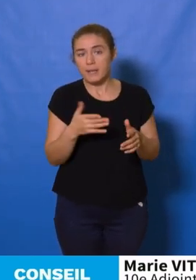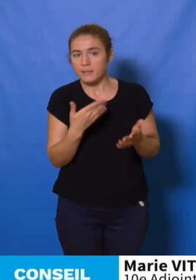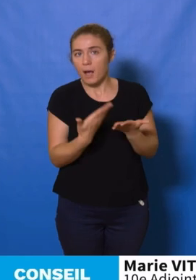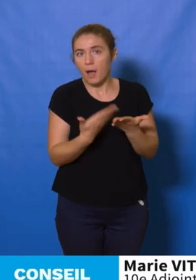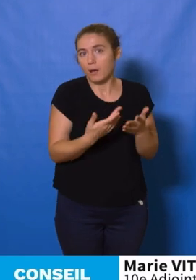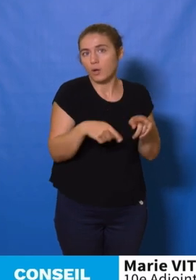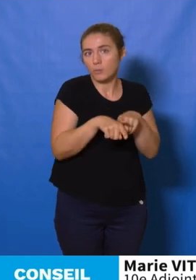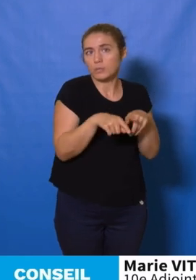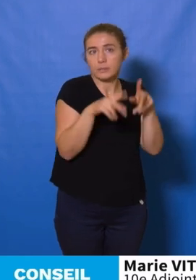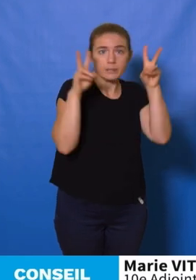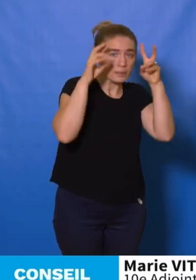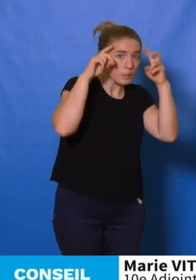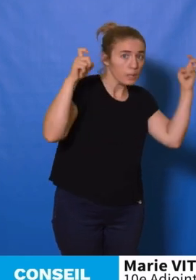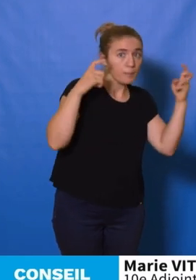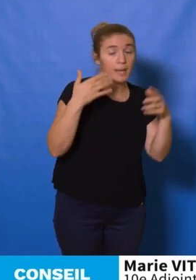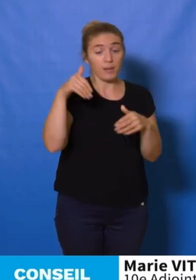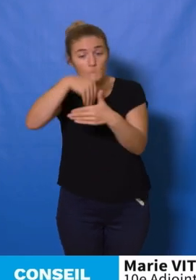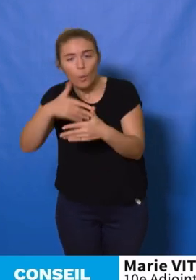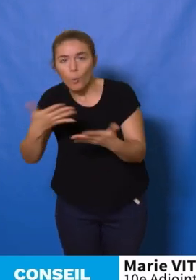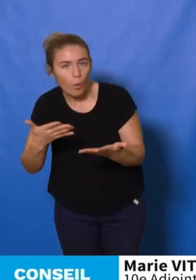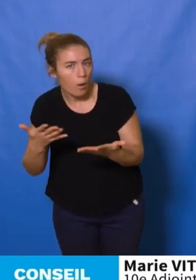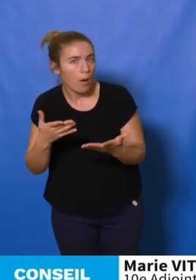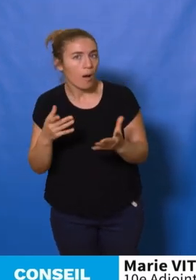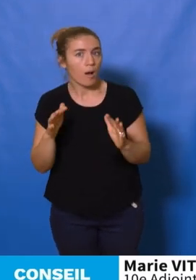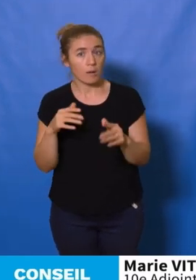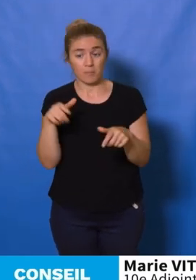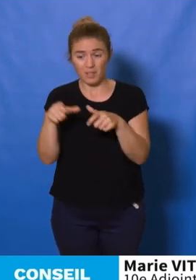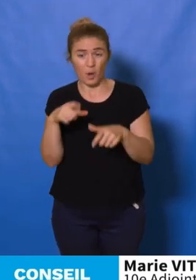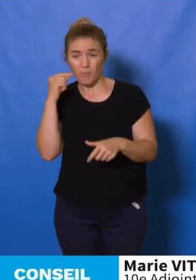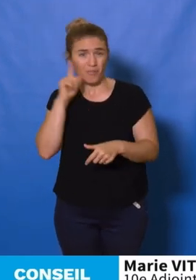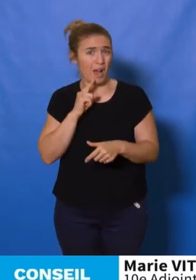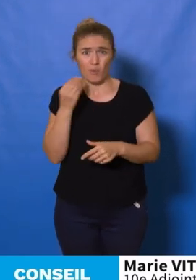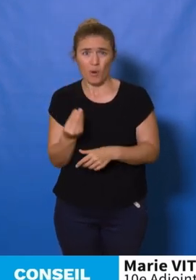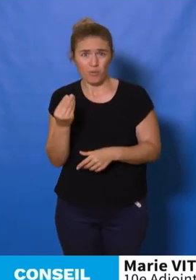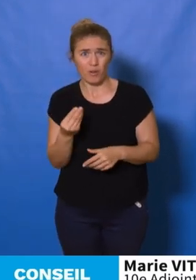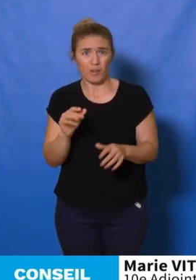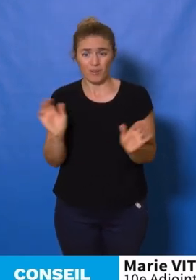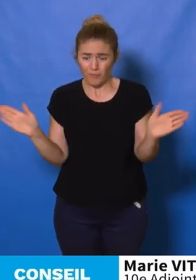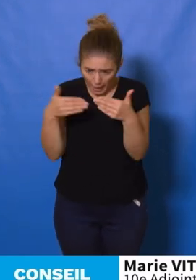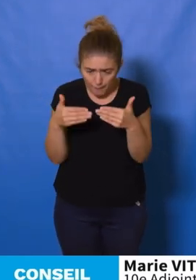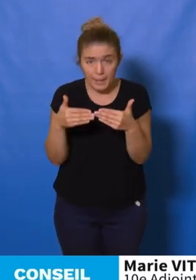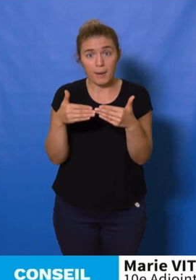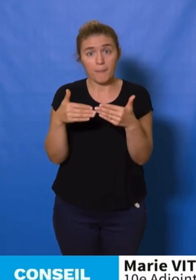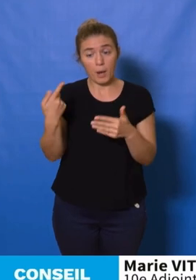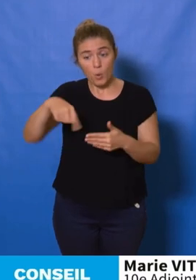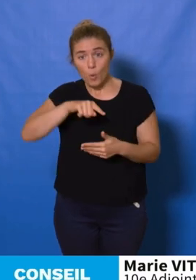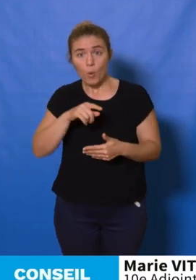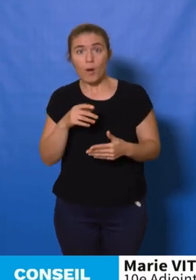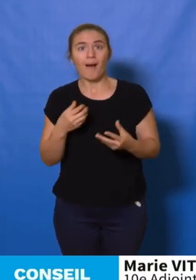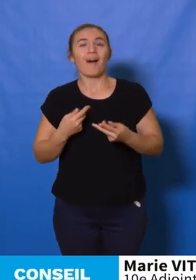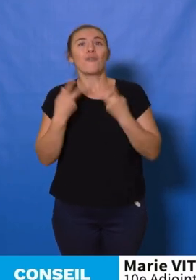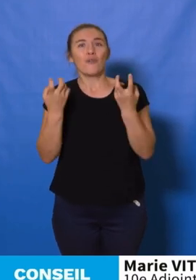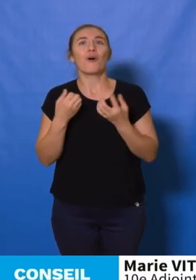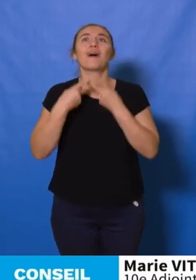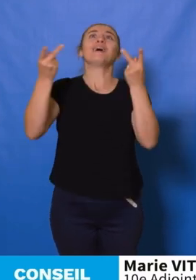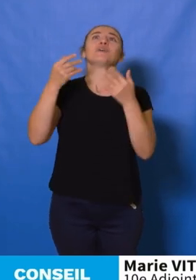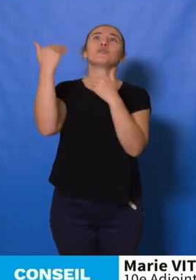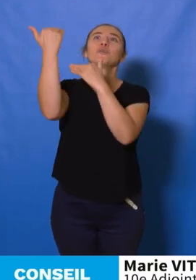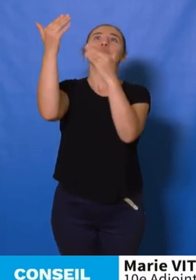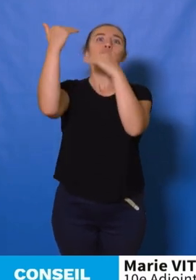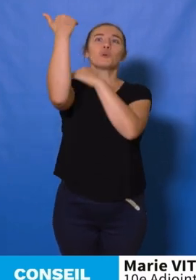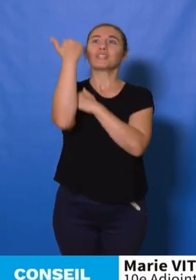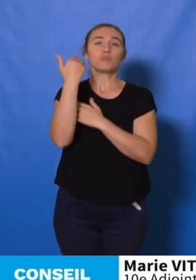entières qui sont enfermés. Parfois, certains et certaines n'ont même pas encore eu le temps de déposer la moindre demande de protection ou de titre de